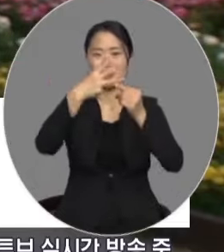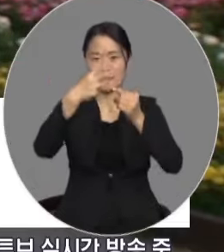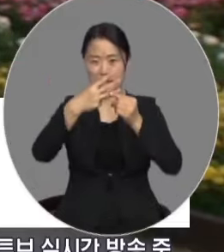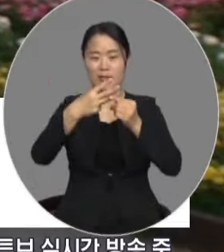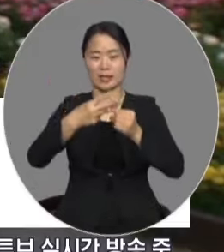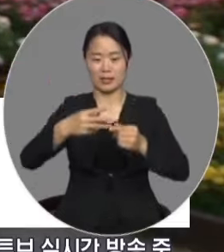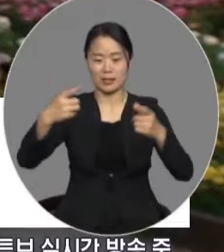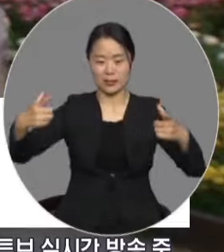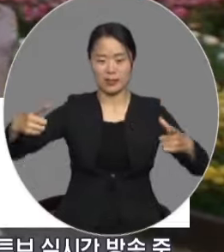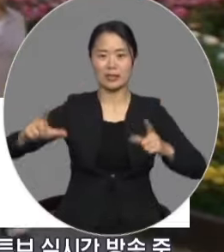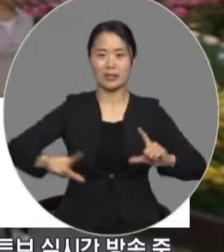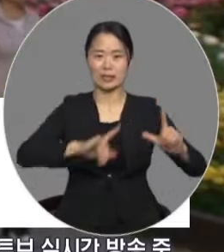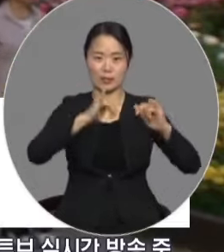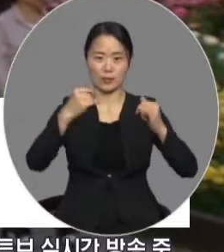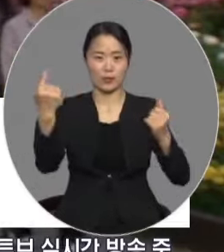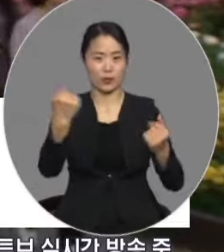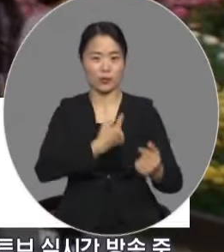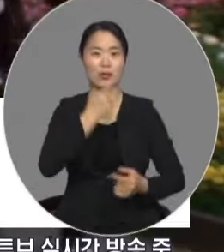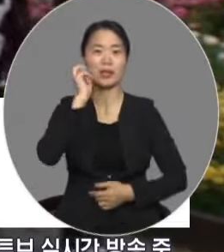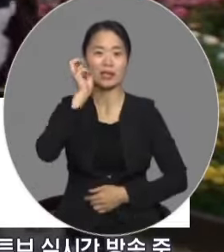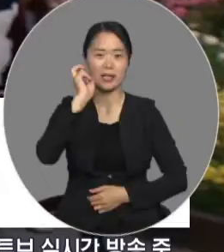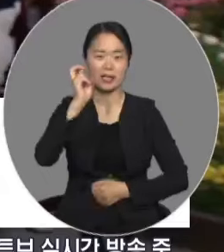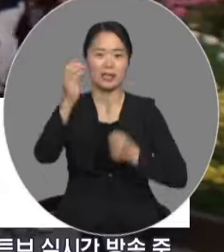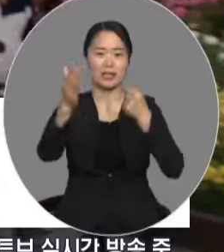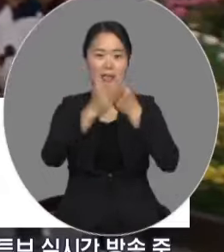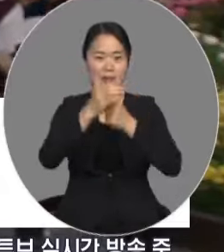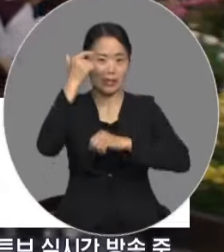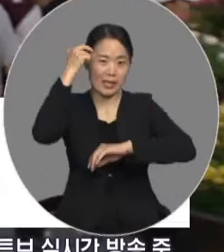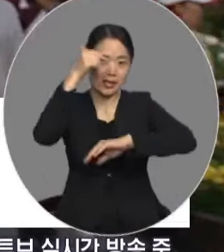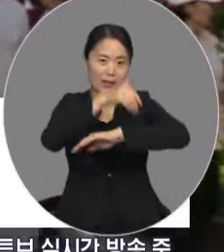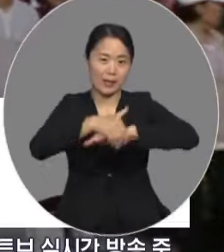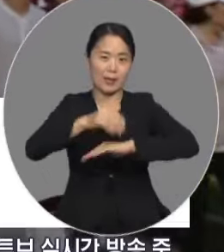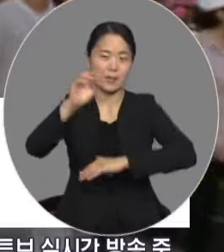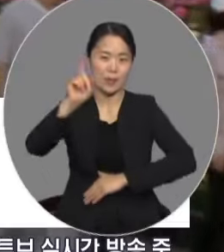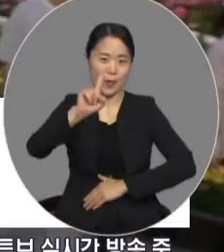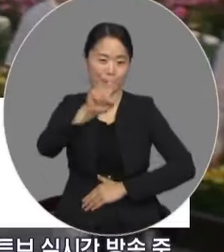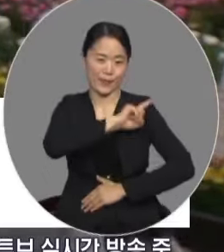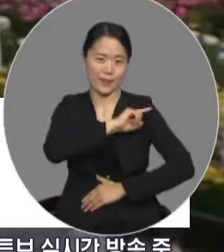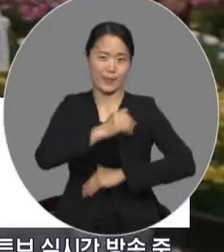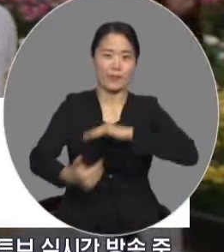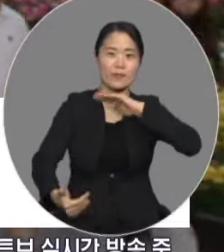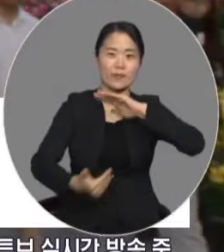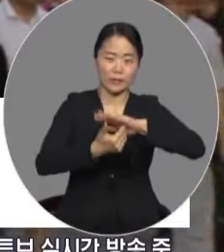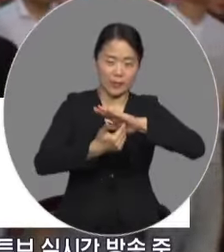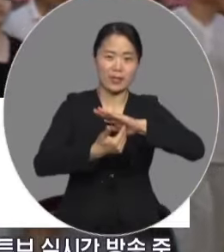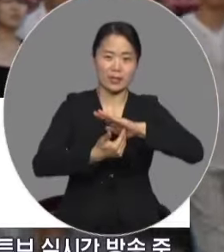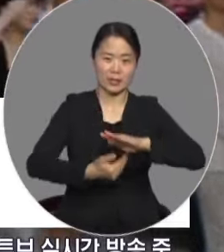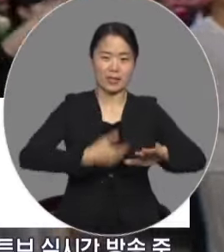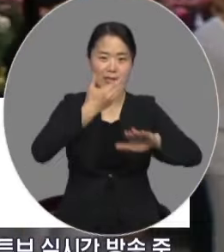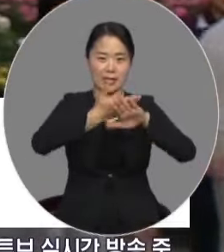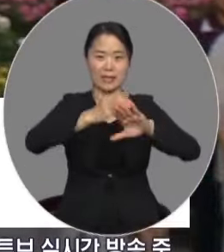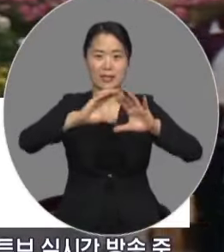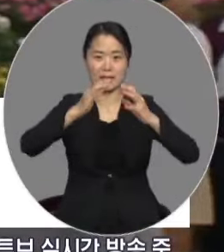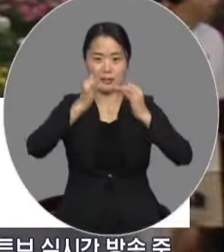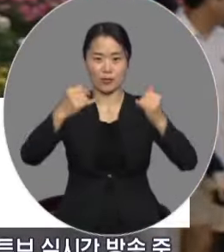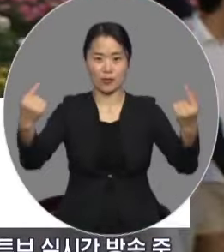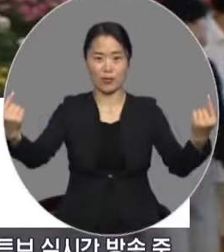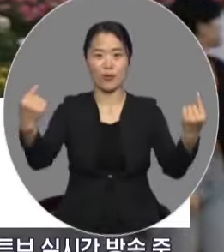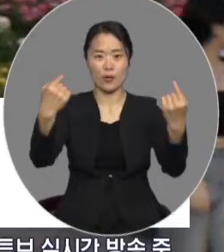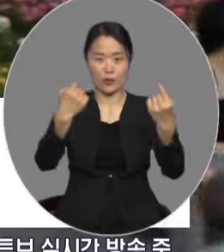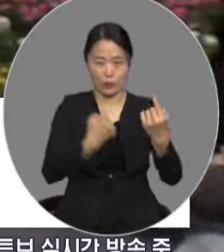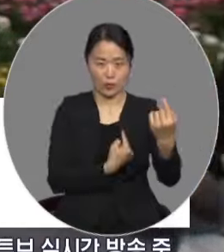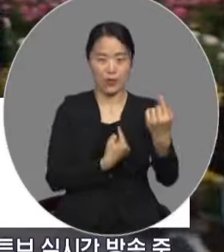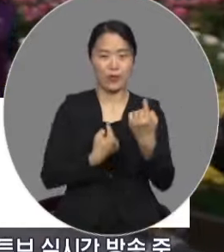건데, 저희들 이미 계획하는 것은 초1위로 세계 사람이 찾아올 수 있도록 잘 문화 공간을 한번 만들어